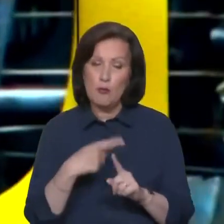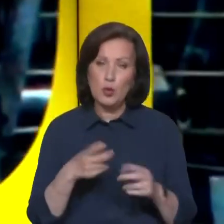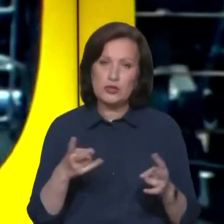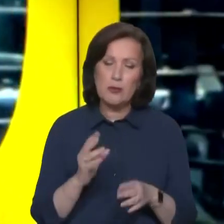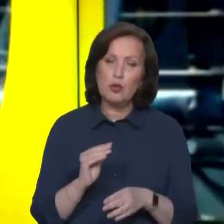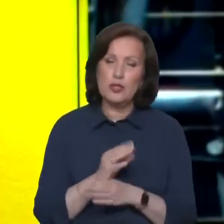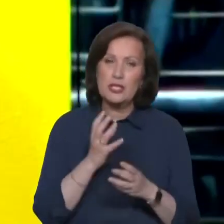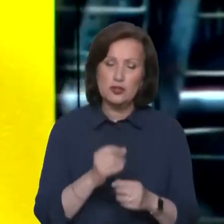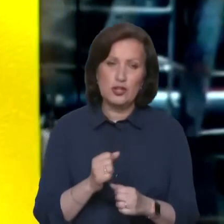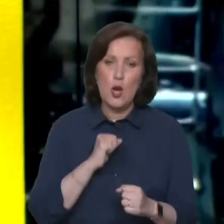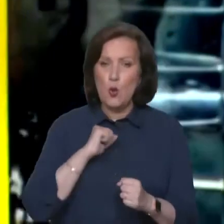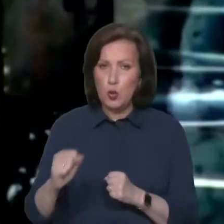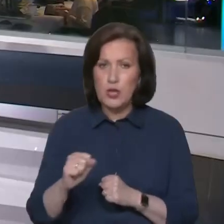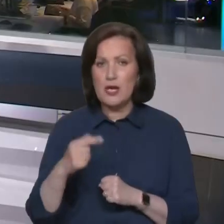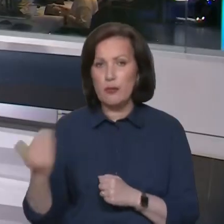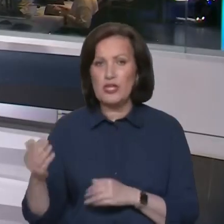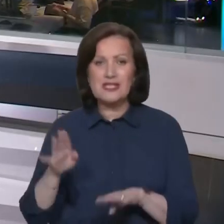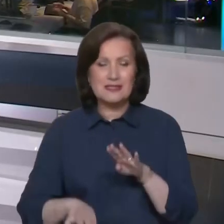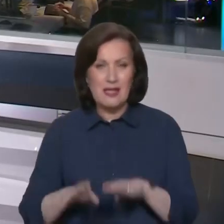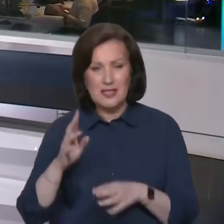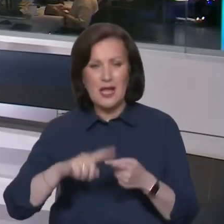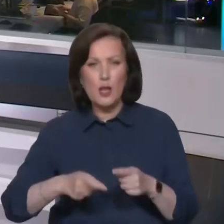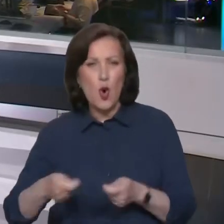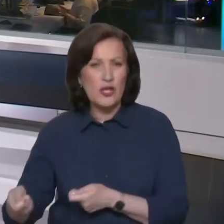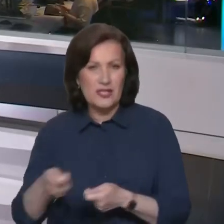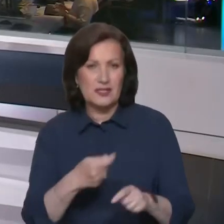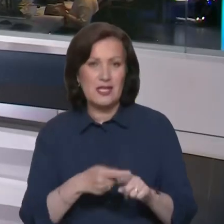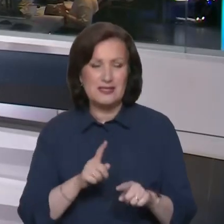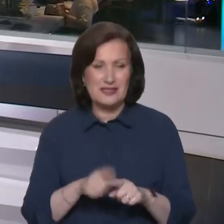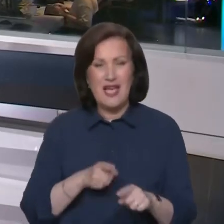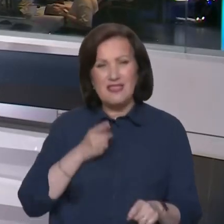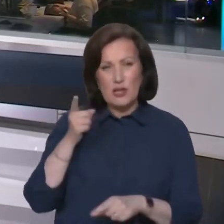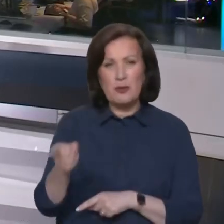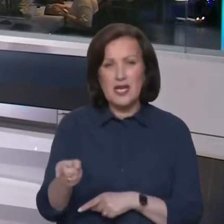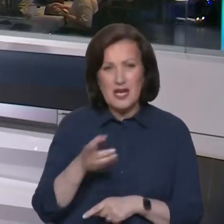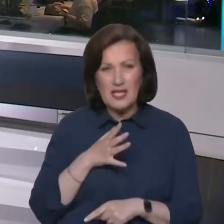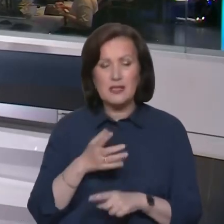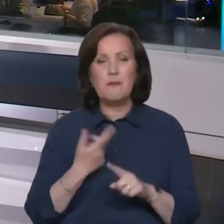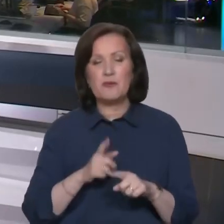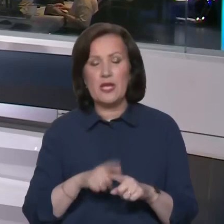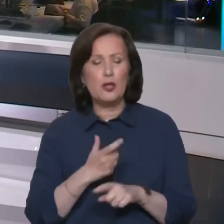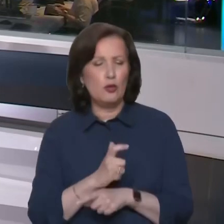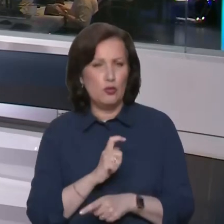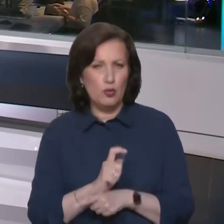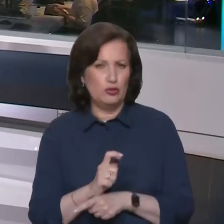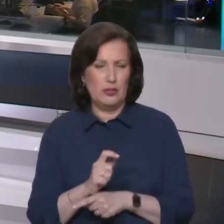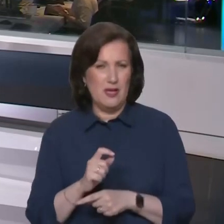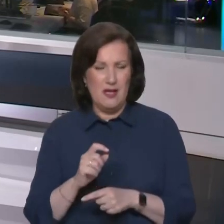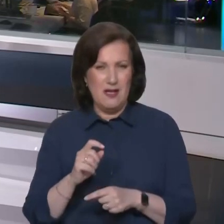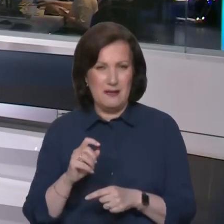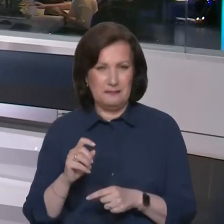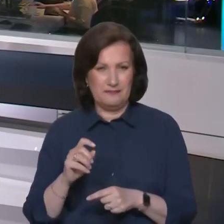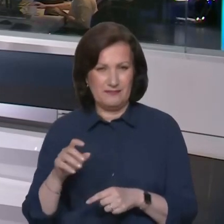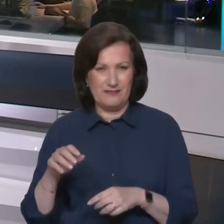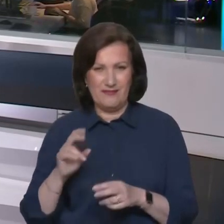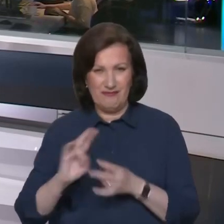треба додати іще удари по їхнім складам, по їхній логістиці, це, власне, далекобійними ракетами, Storm Shadow, які дуже дошкульні для росіян. І